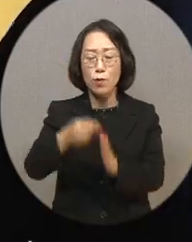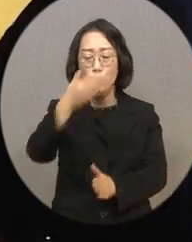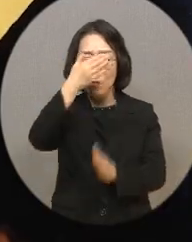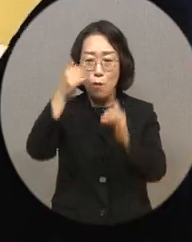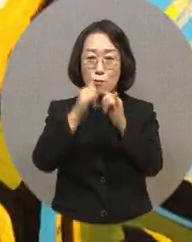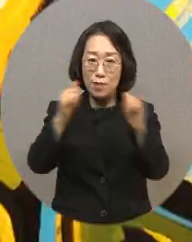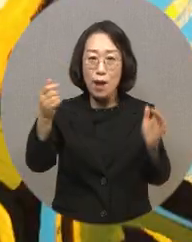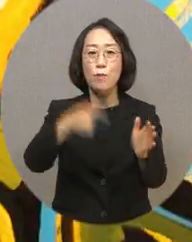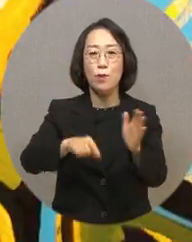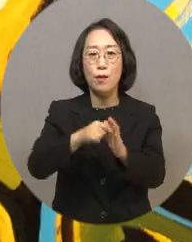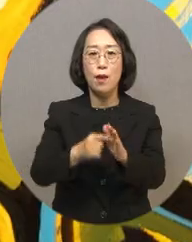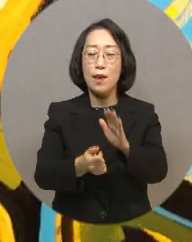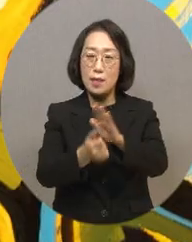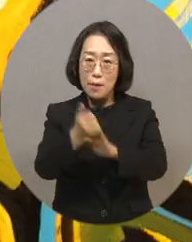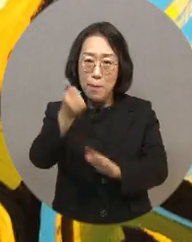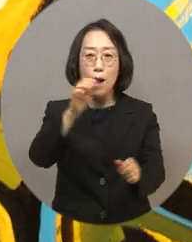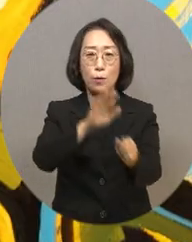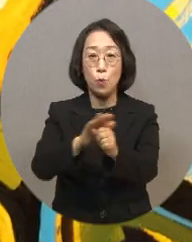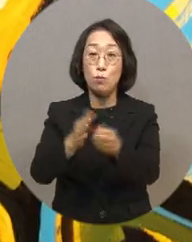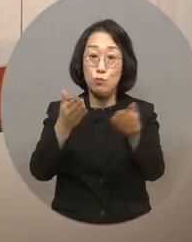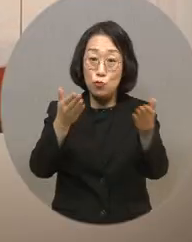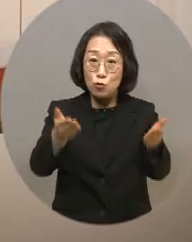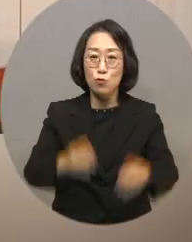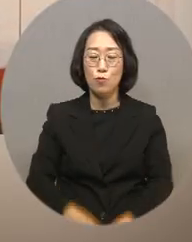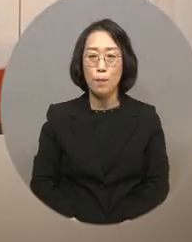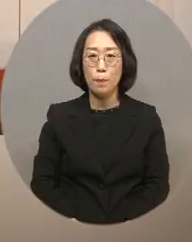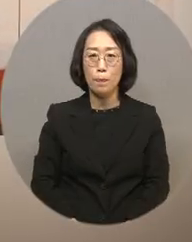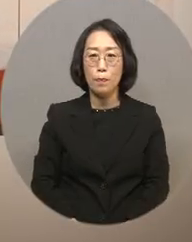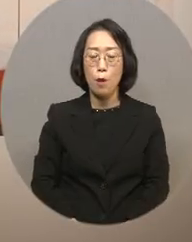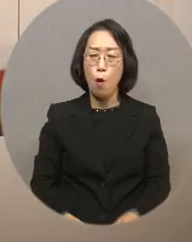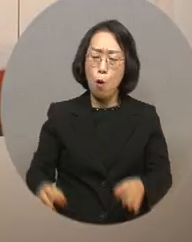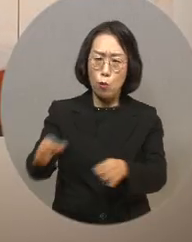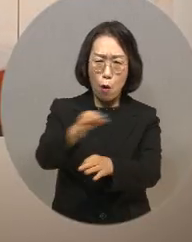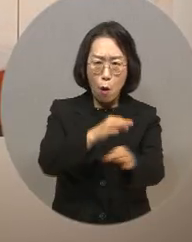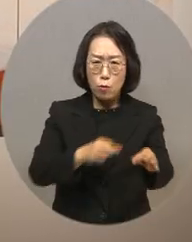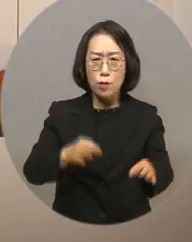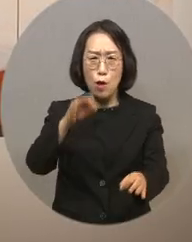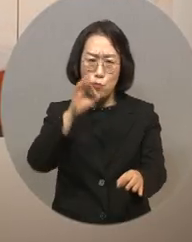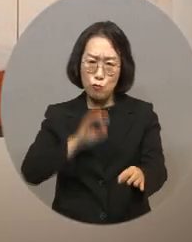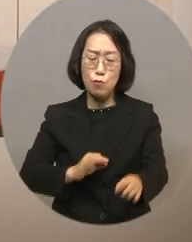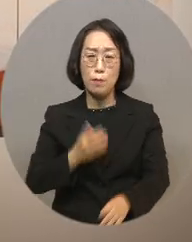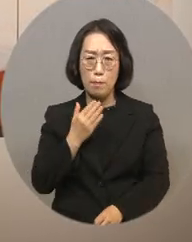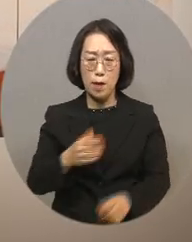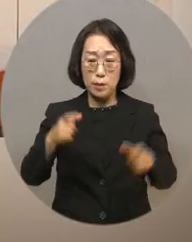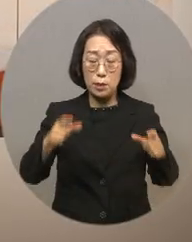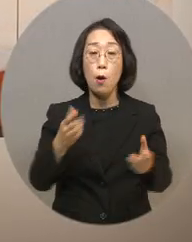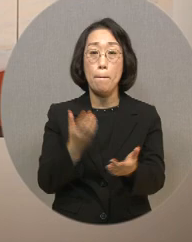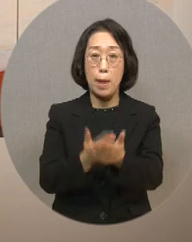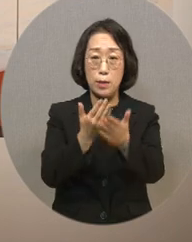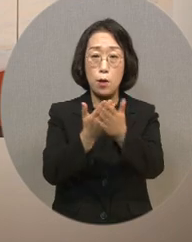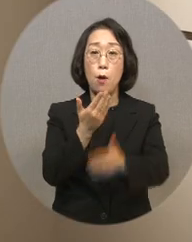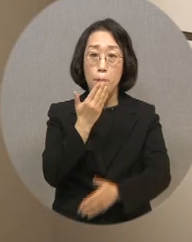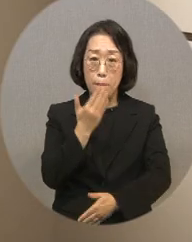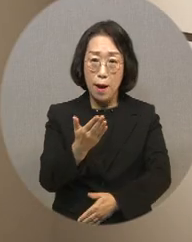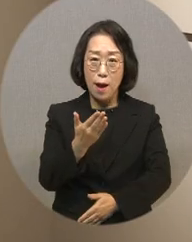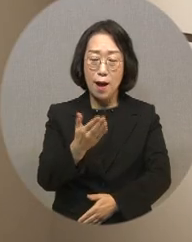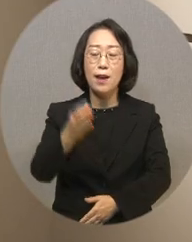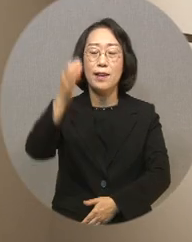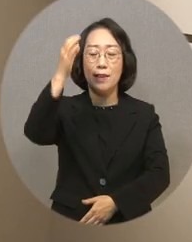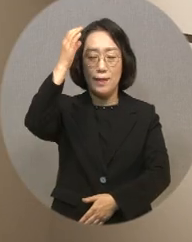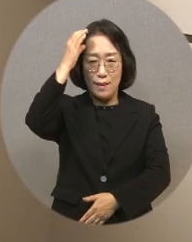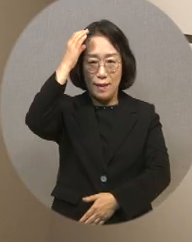청년 작가들에게 희망을 심어준과 동시에 경제적 파생 효과로 인한 지역 발전까지 이어지길